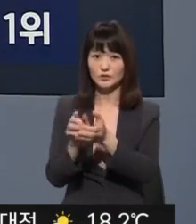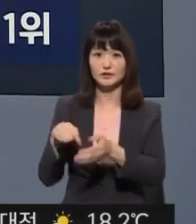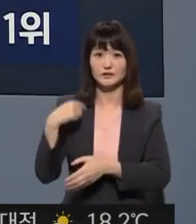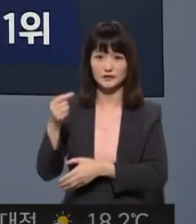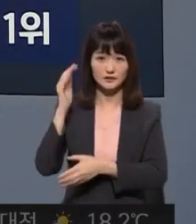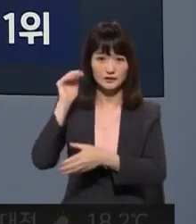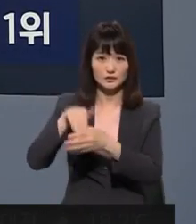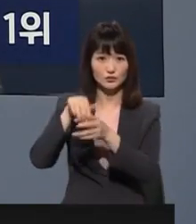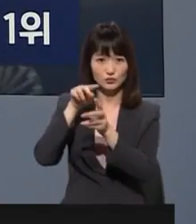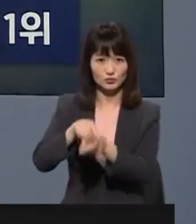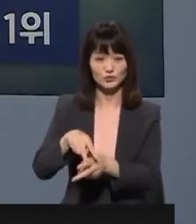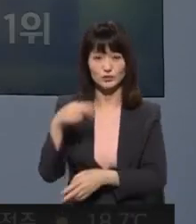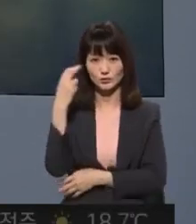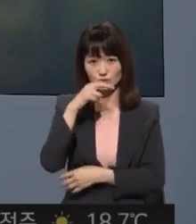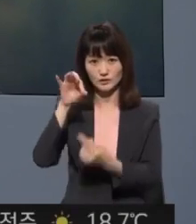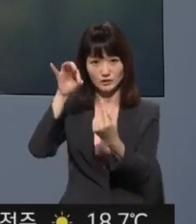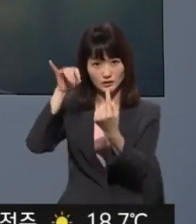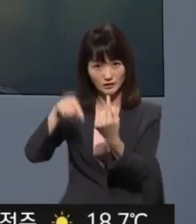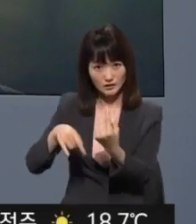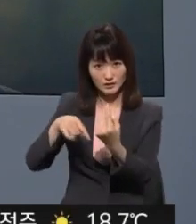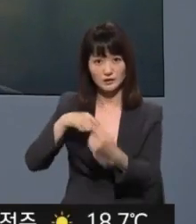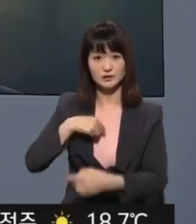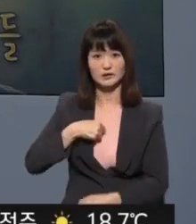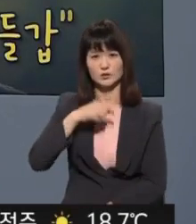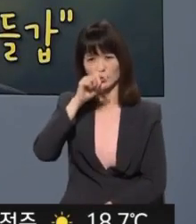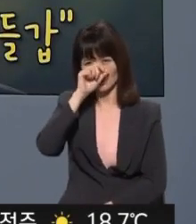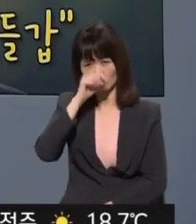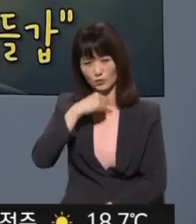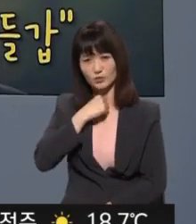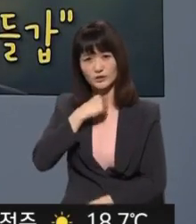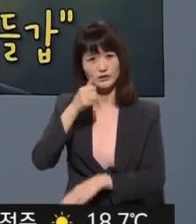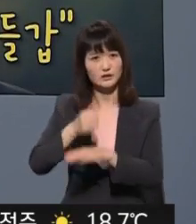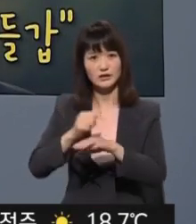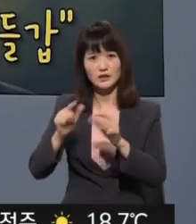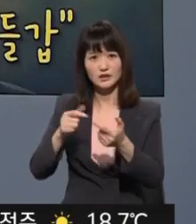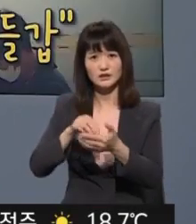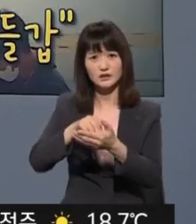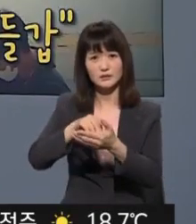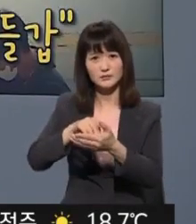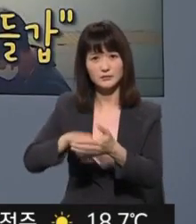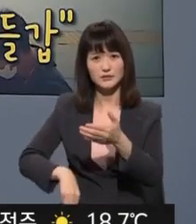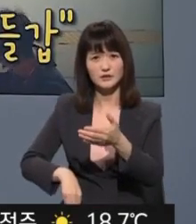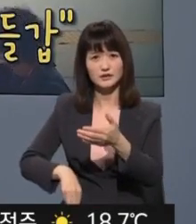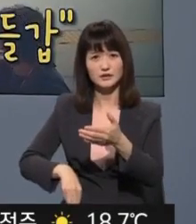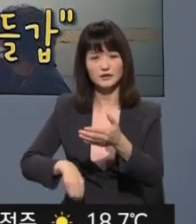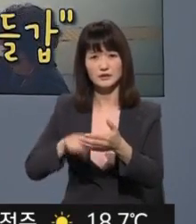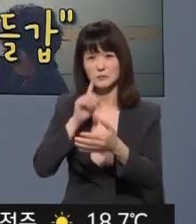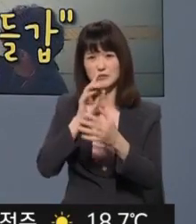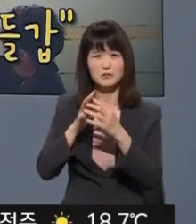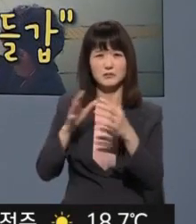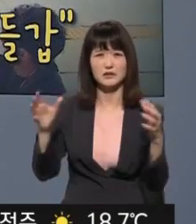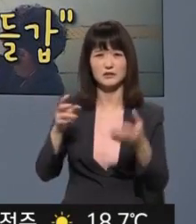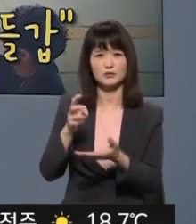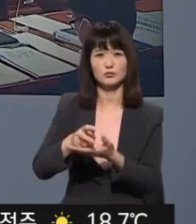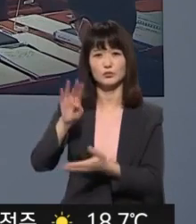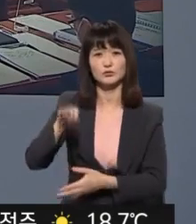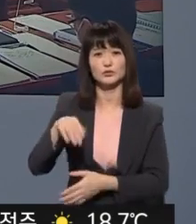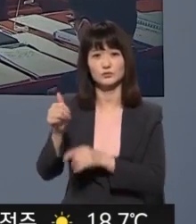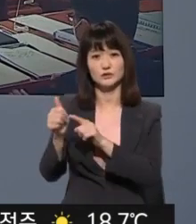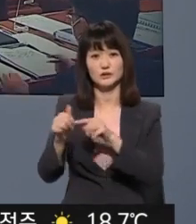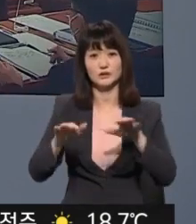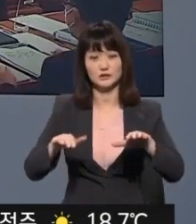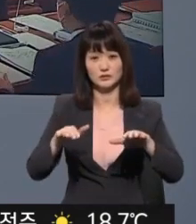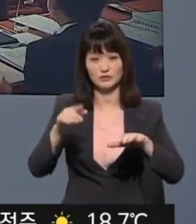주자 여론조사 1위에 오른 데 대해서 자신이 원한 결과가 아니다. 빼달라는 것 자체가 더 호들갑이라 했던 한동훈 법무부 장관.